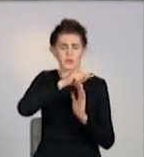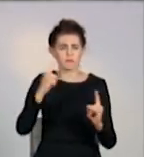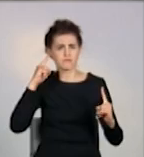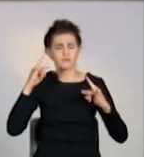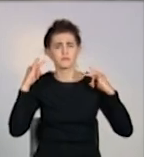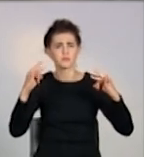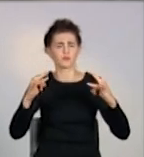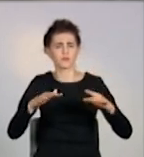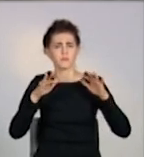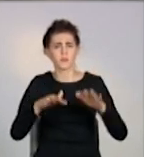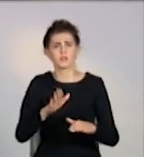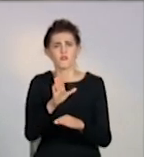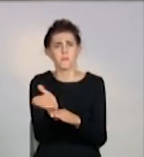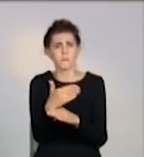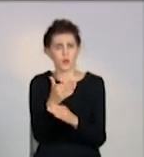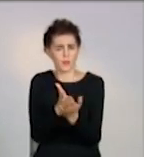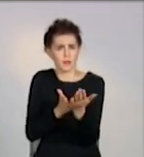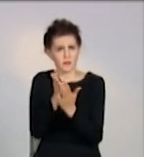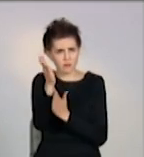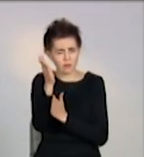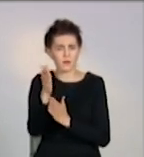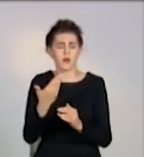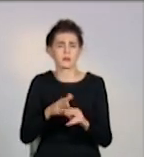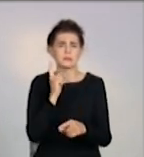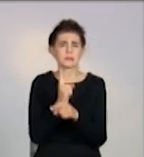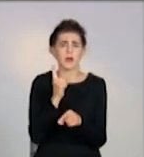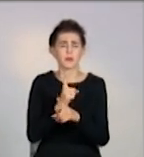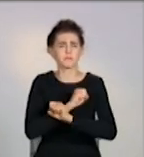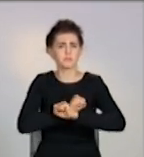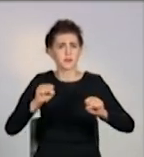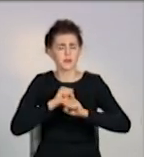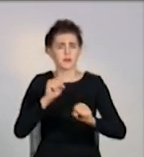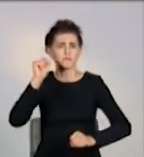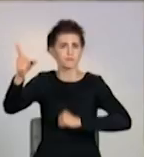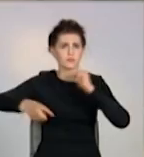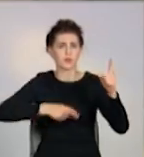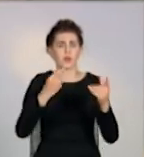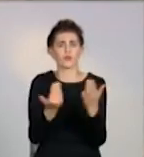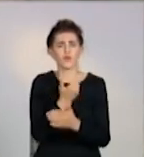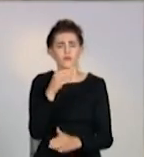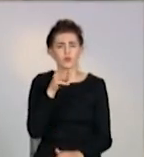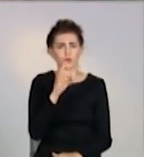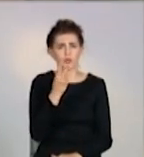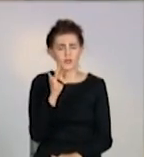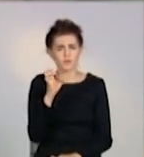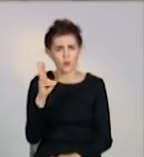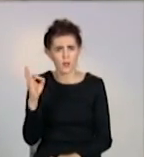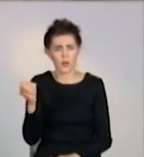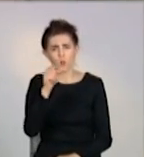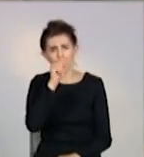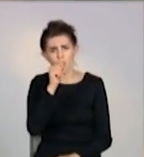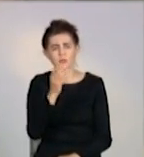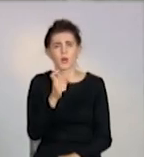було, зокрема, на Маріупольському напрямку. Заборонені міни летіли й у бік Новотошківського, Новгородського, Луганського